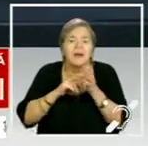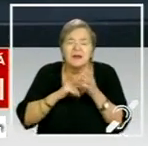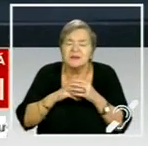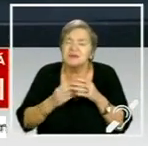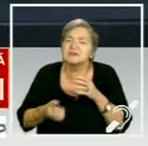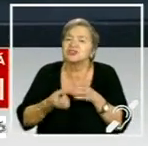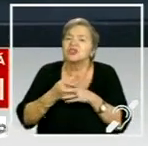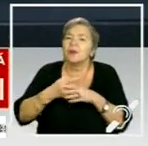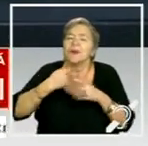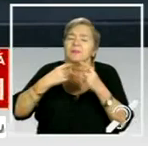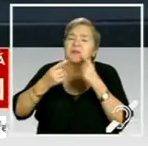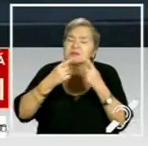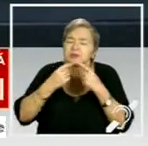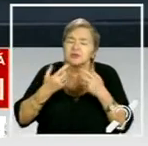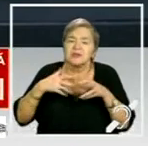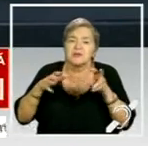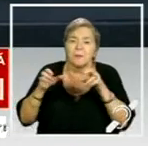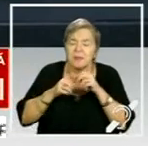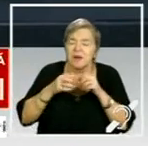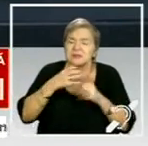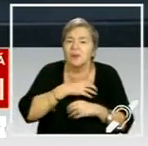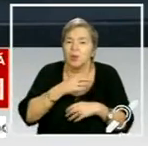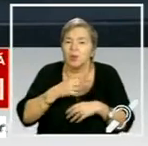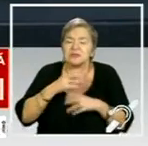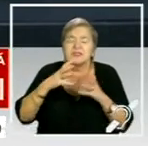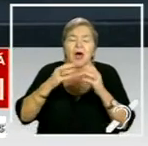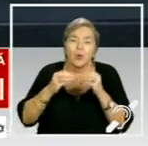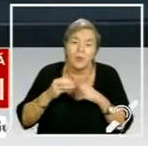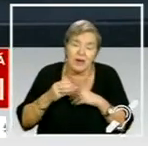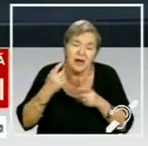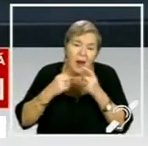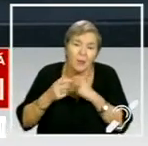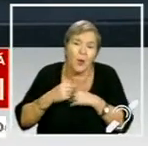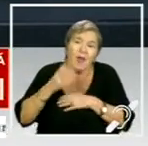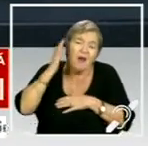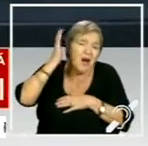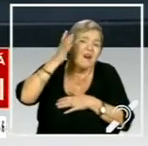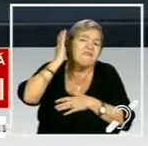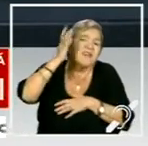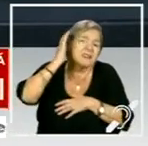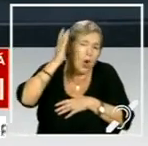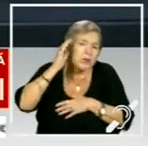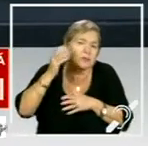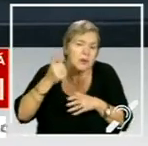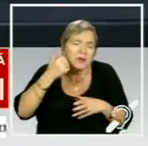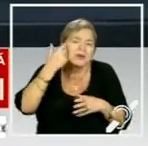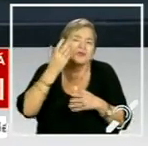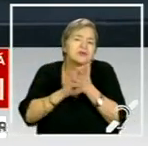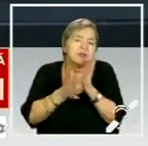reluăm subiectul restituirii tezaurului României pe viitor, când situația va permite acest lucru.